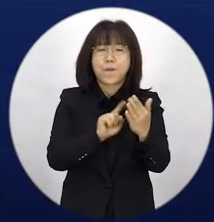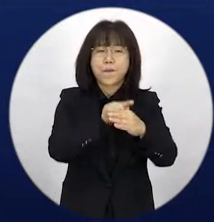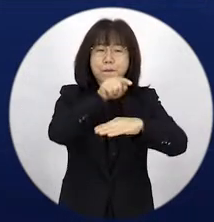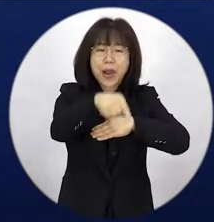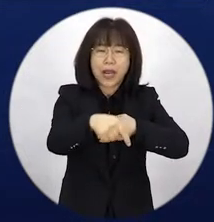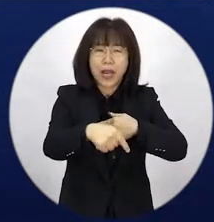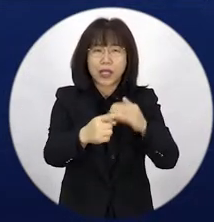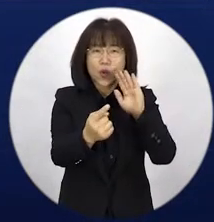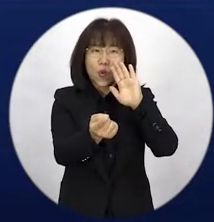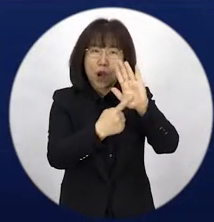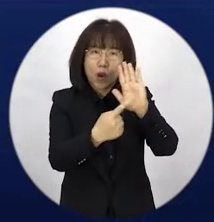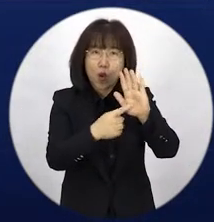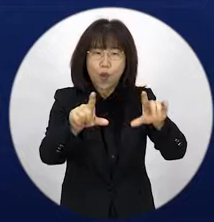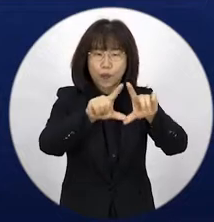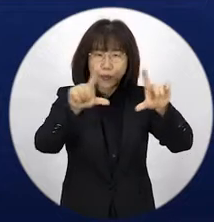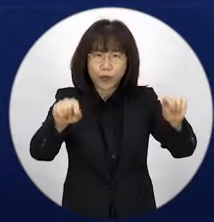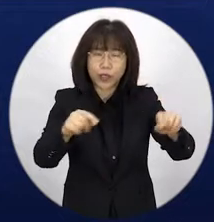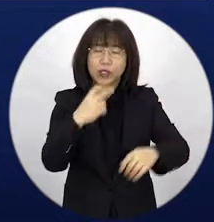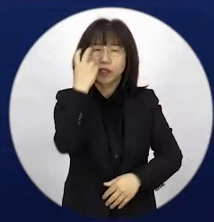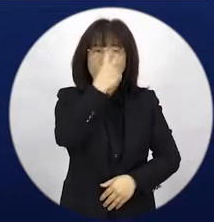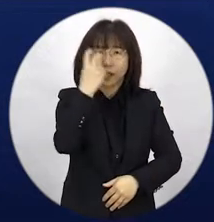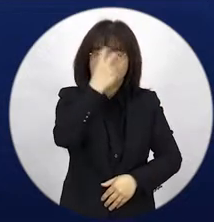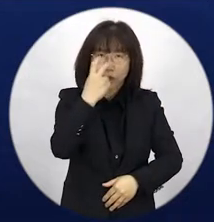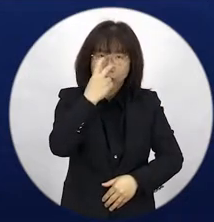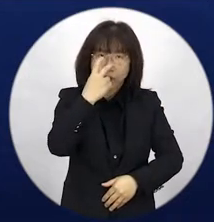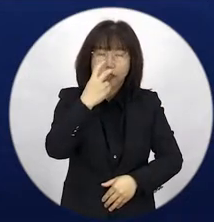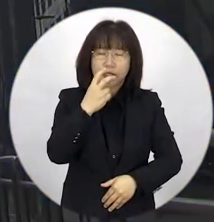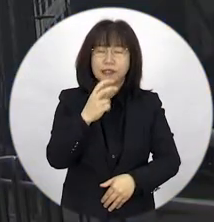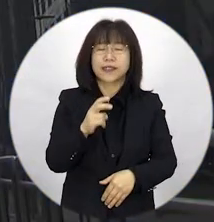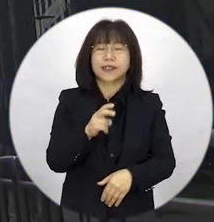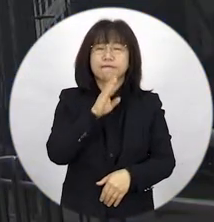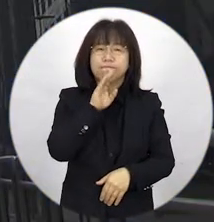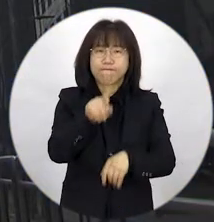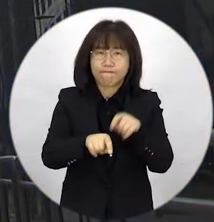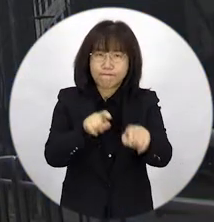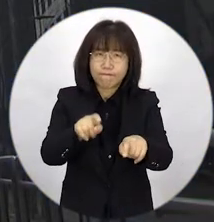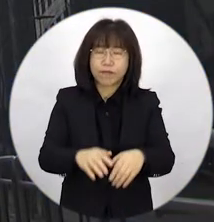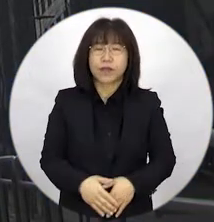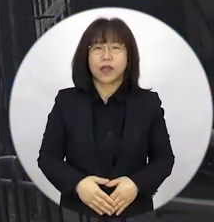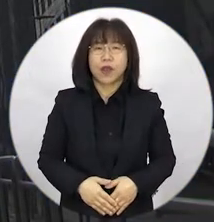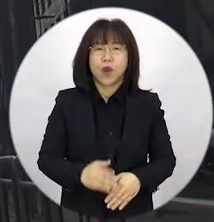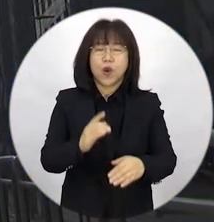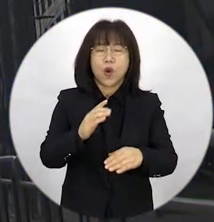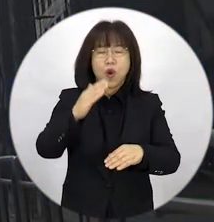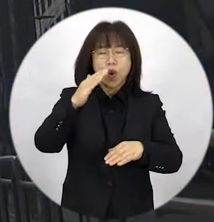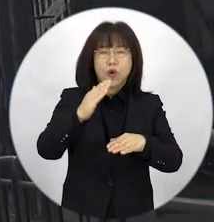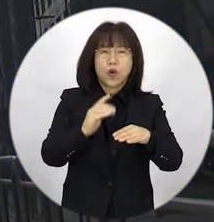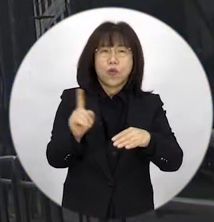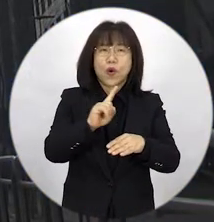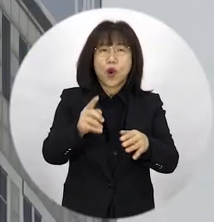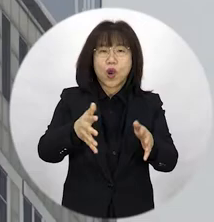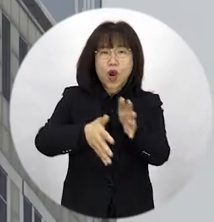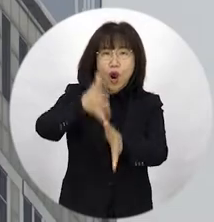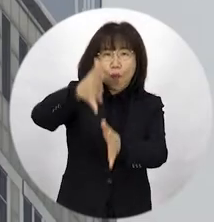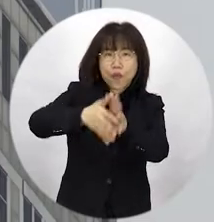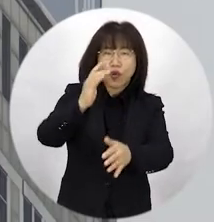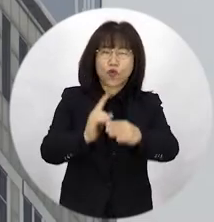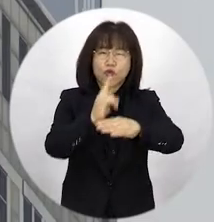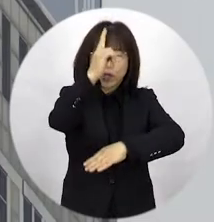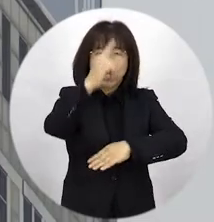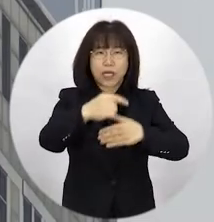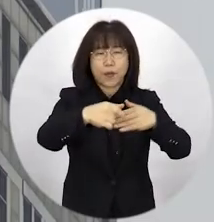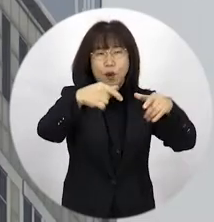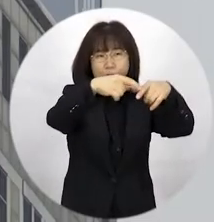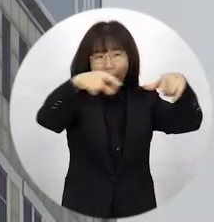광고물 일제 안전점검을 추진합니다 점검 대상은 옥상 간판 11개소 지주 이용 간판